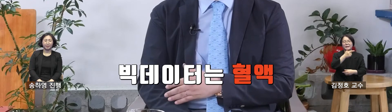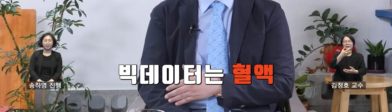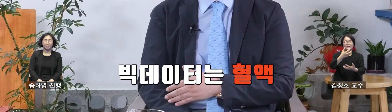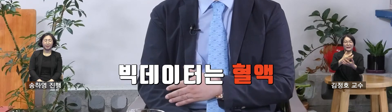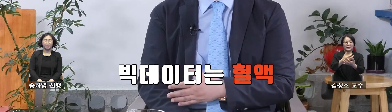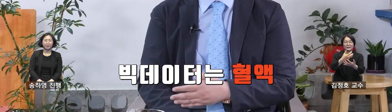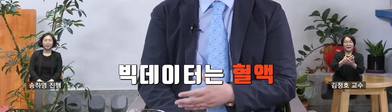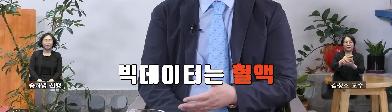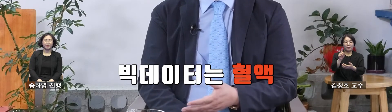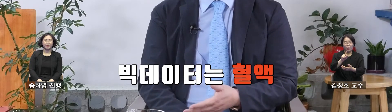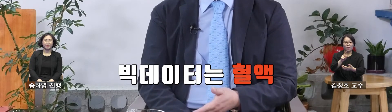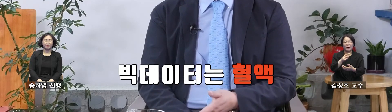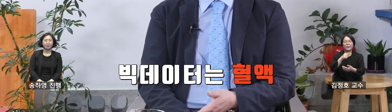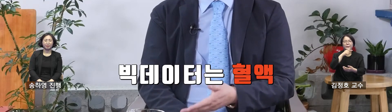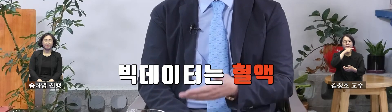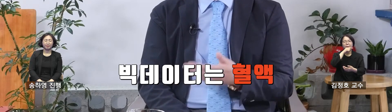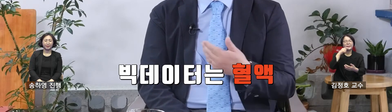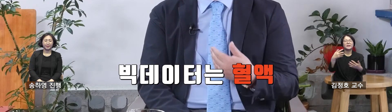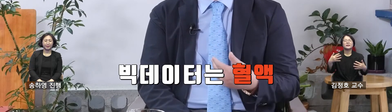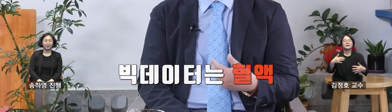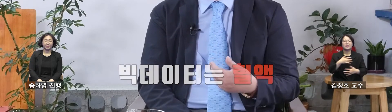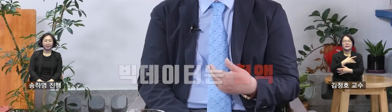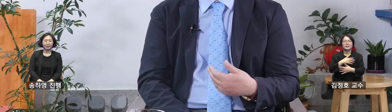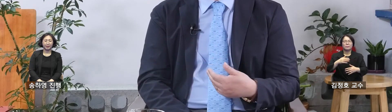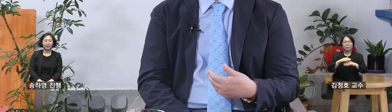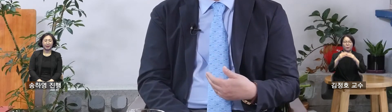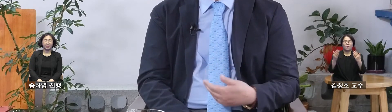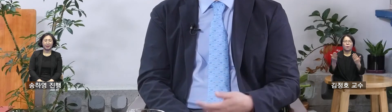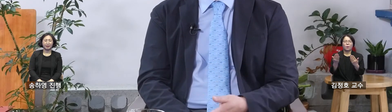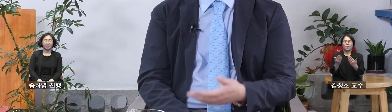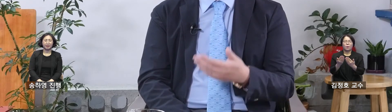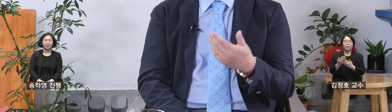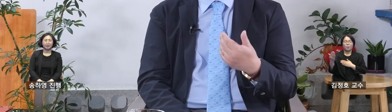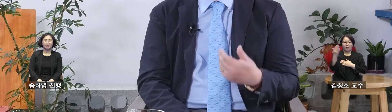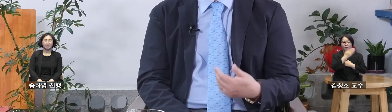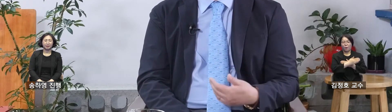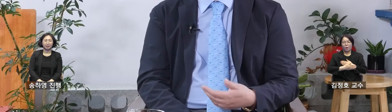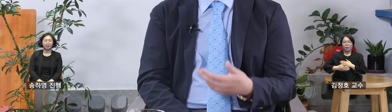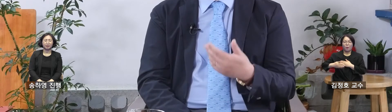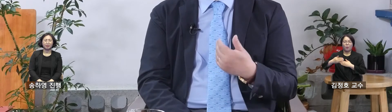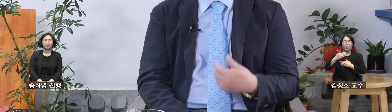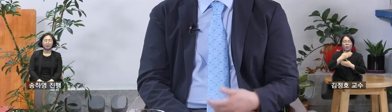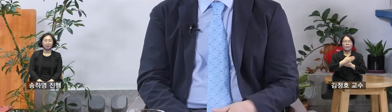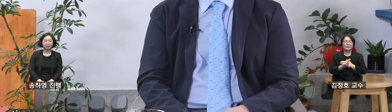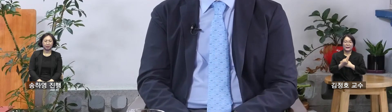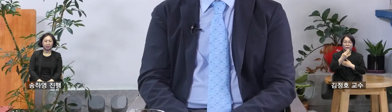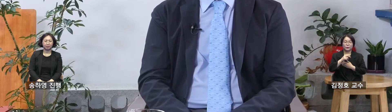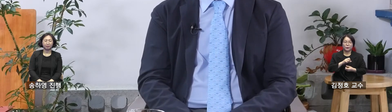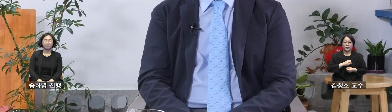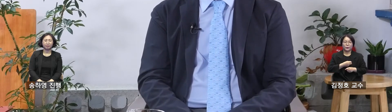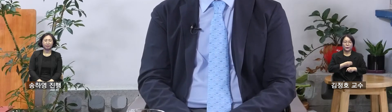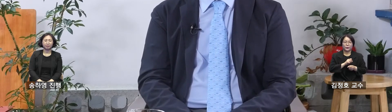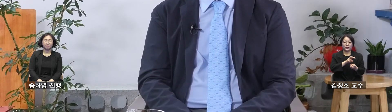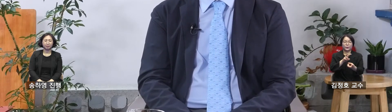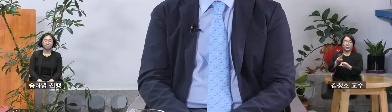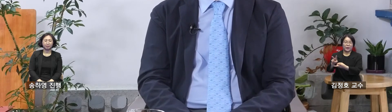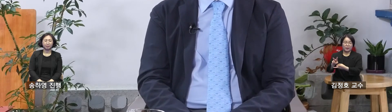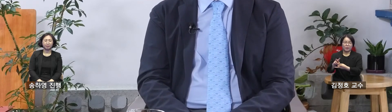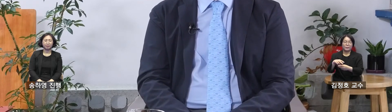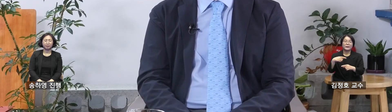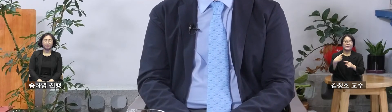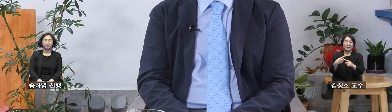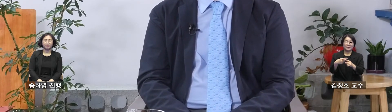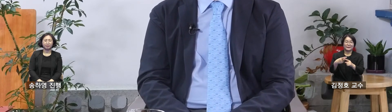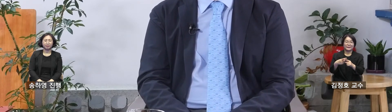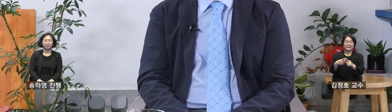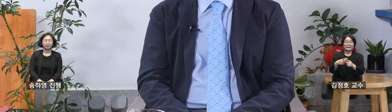혈액이라고 보통 생각을 합니다. 그래서 온몸에 산소를 공급하듯이 빅데이터가 이제 산업을 데이터를 공급하고